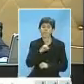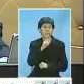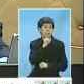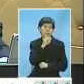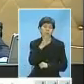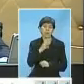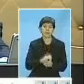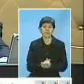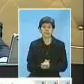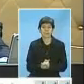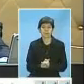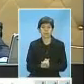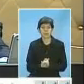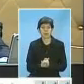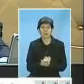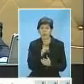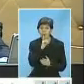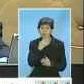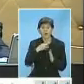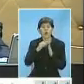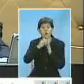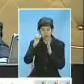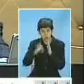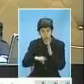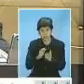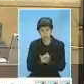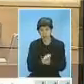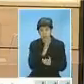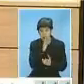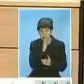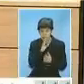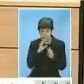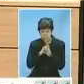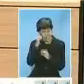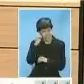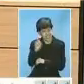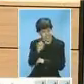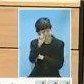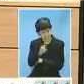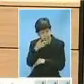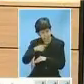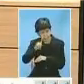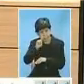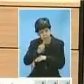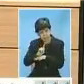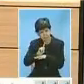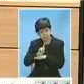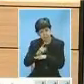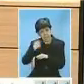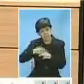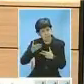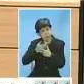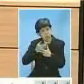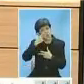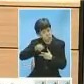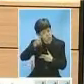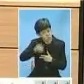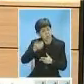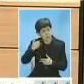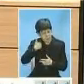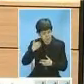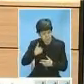พูดก็ท่านสอนเลยฮะ ก็ขอให้ถอนไปเลยครับ ครับ แล้วก็แต่ว่าข้อสงสัยเรื่องประธานศาลฎีกาเนี่ยดำรงไว้เพราะเป็นข้อเท็จจริ